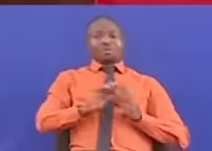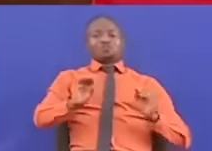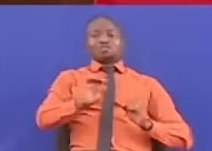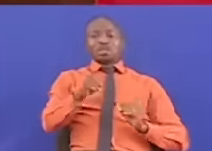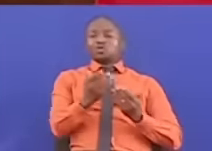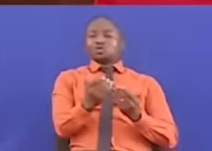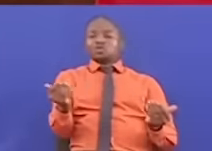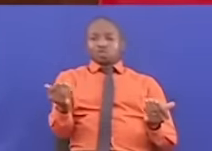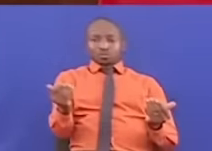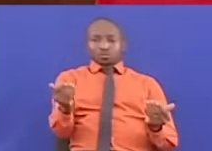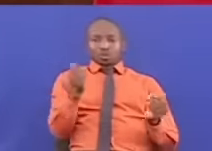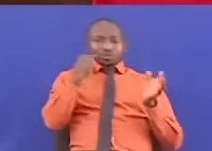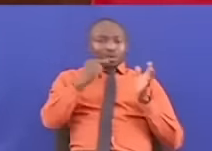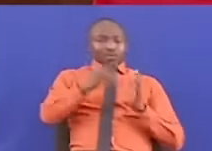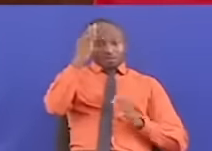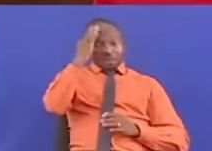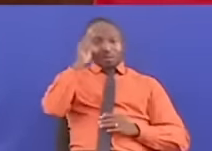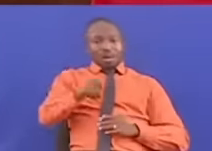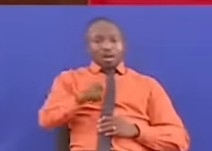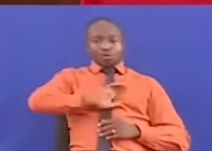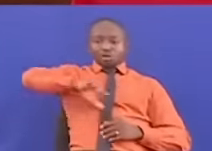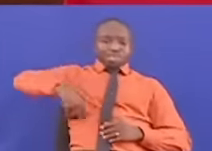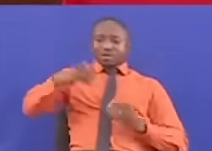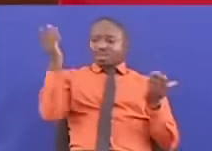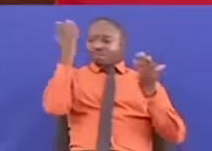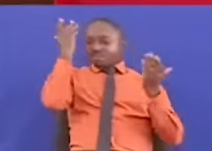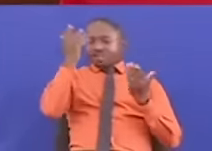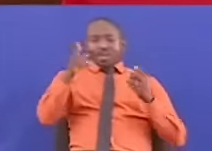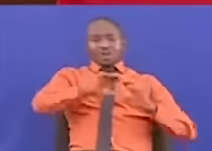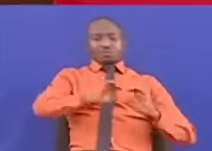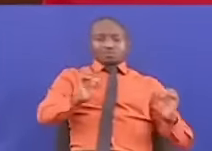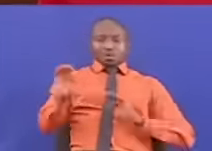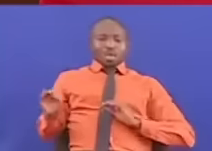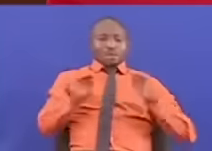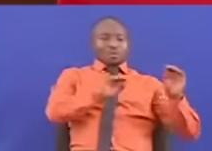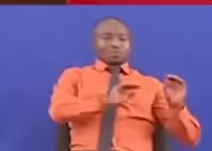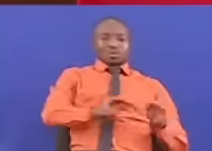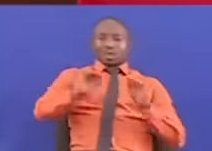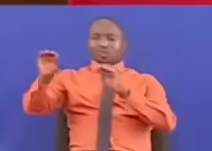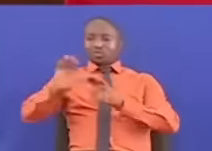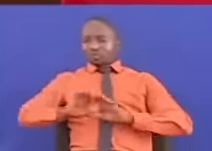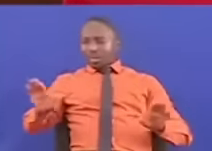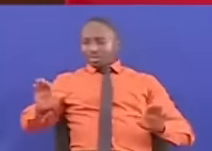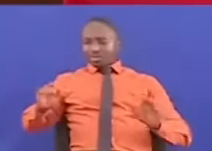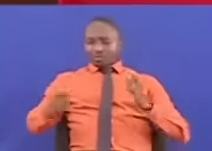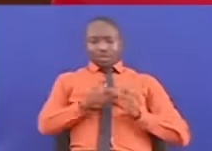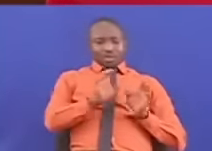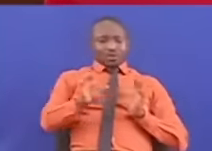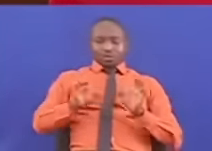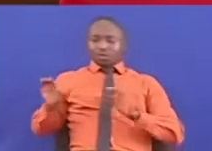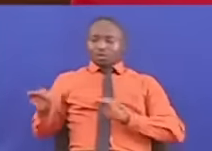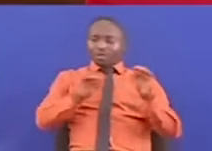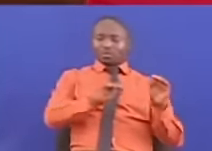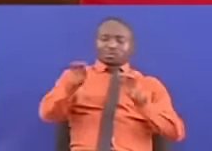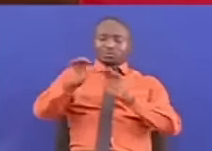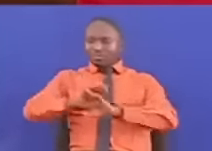wetu kw wua kw wewe hat utah kutoka wizara hii kwenda wizara hii kutoka kito hiki k